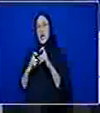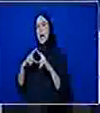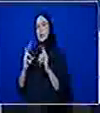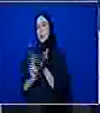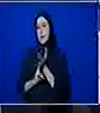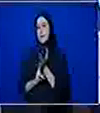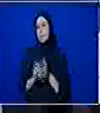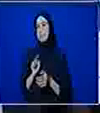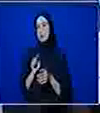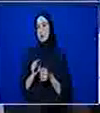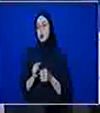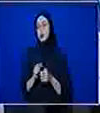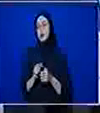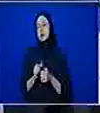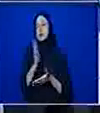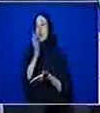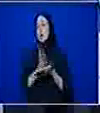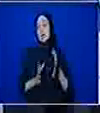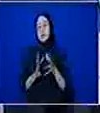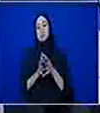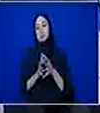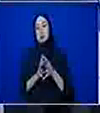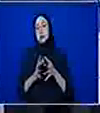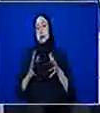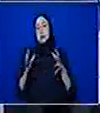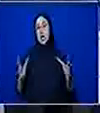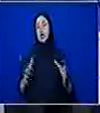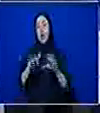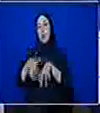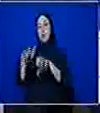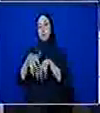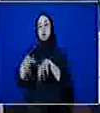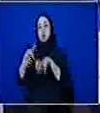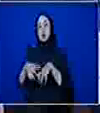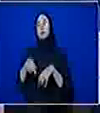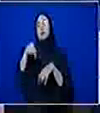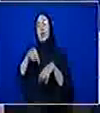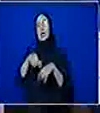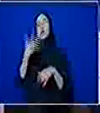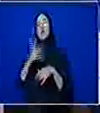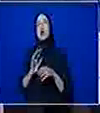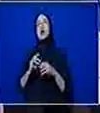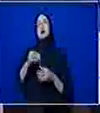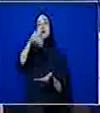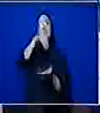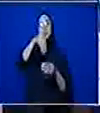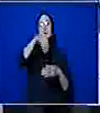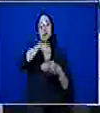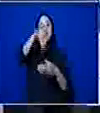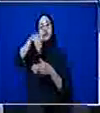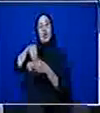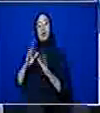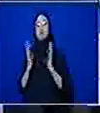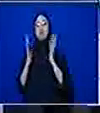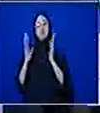Asam, itu hampir sebagian besar yang telah ditambang itu sudah dihutankan kembali. Kalau